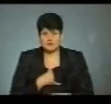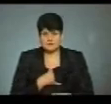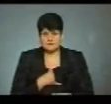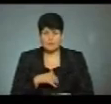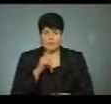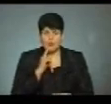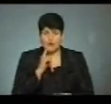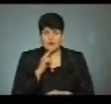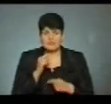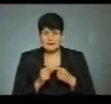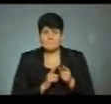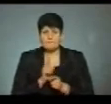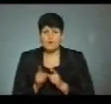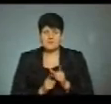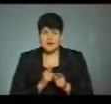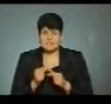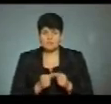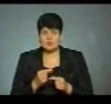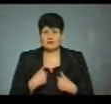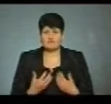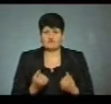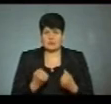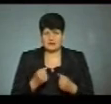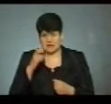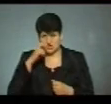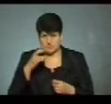Поки не переродиться покоління, нам головне втримати нашу державу